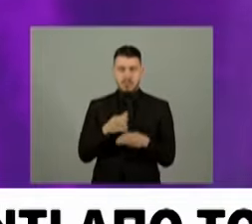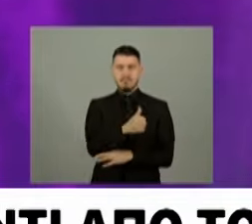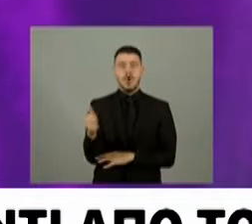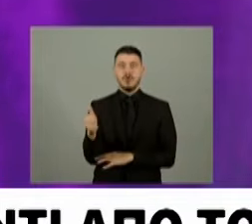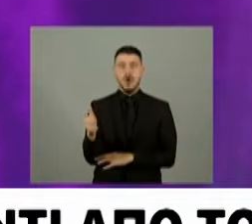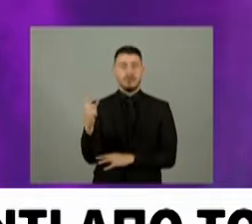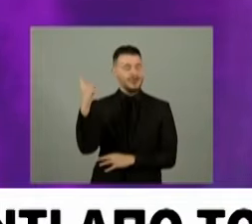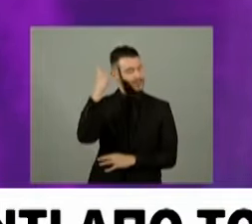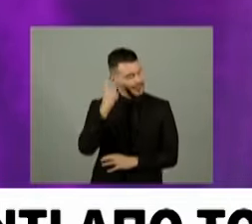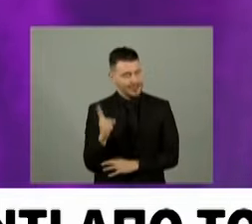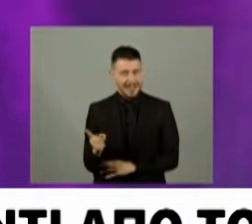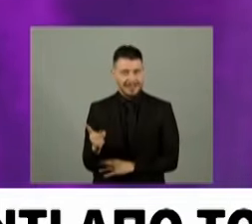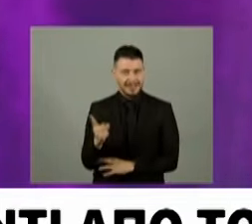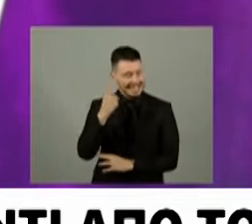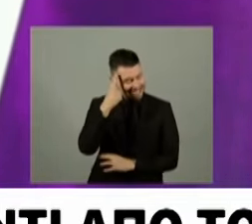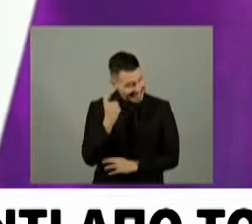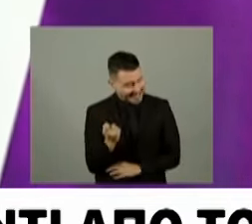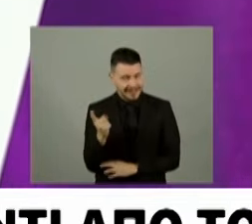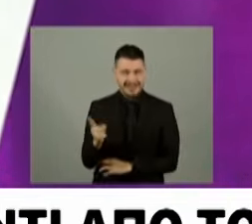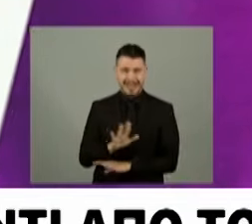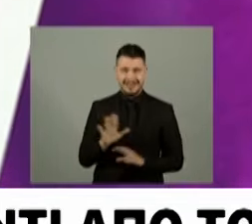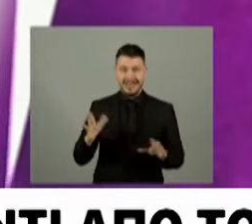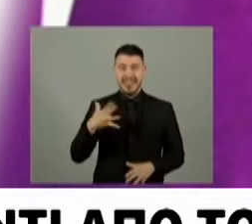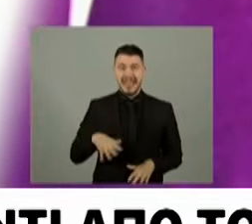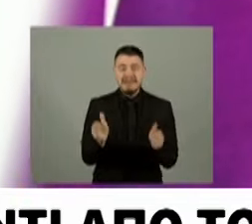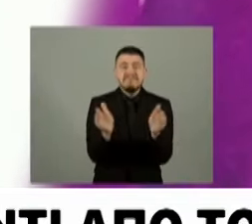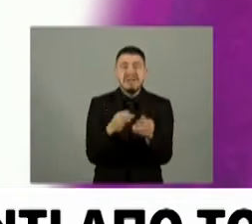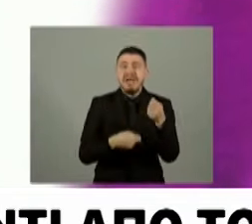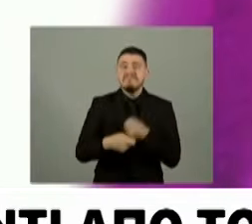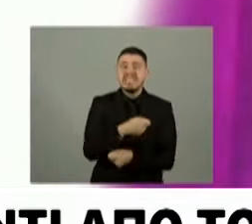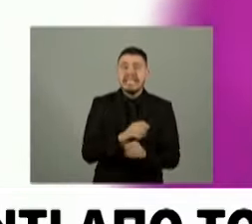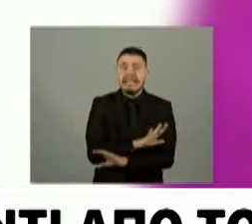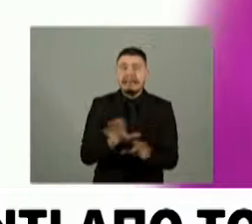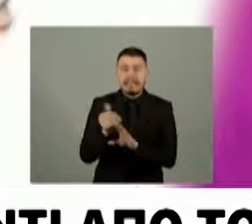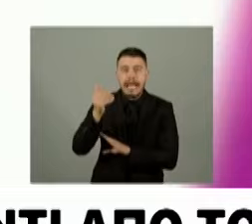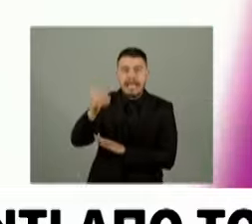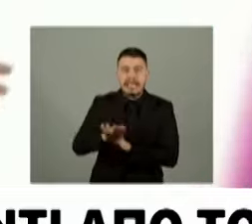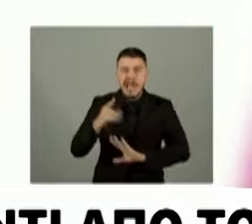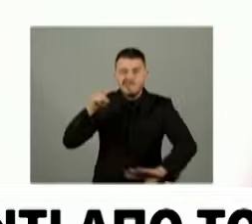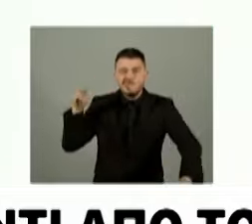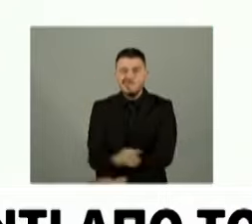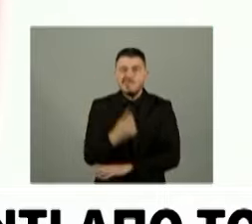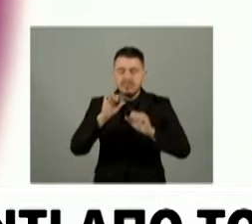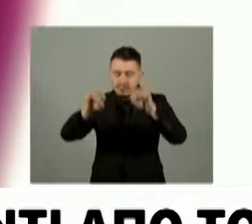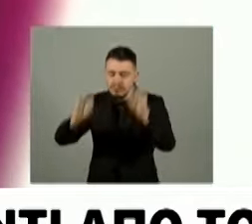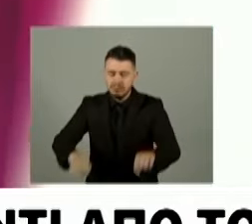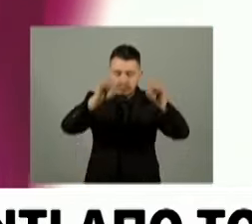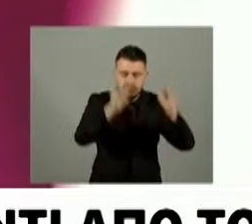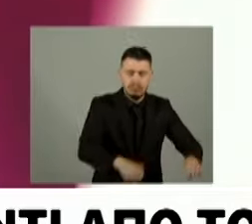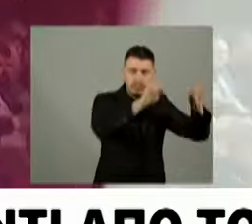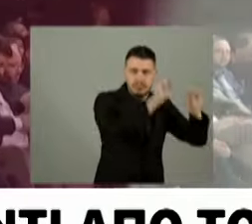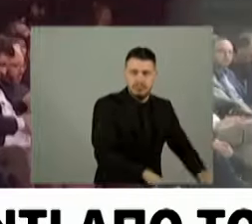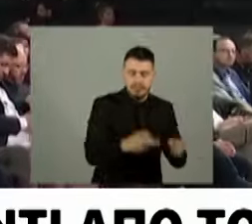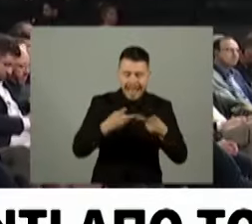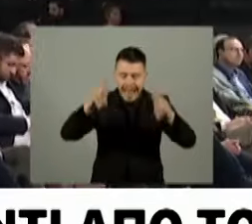αμφισβητήσει. Και τα όργανα. Αλλά ποιο είναι τώρα το οξύμορο σχήμα. Αντί ο ΣΥΡΙΖΑ να ασχολείται με αντιπολίτευση ως προς τη